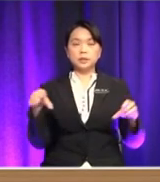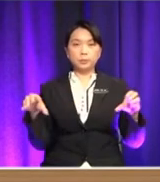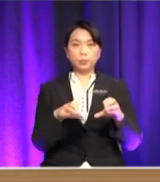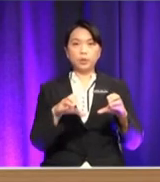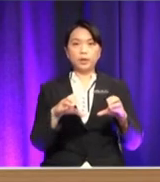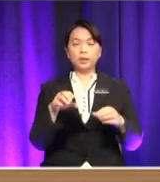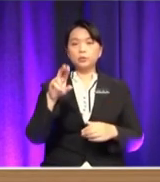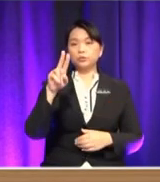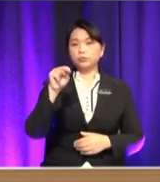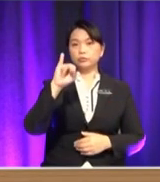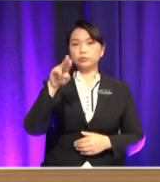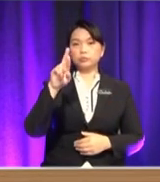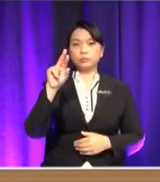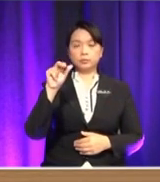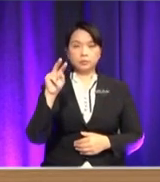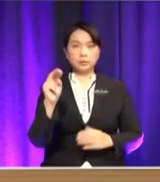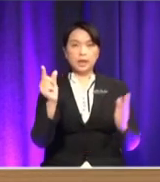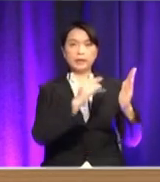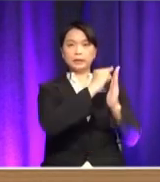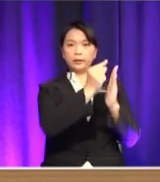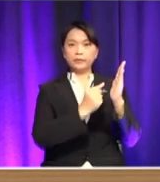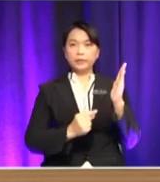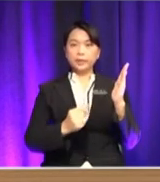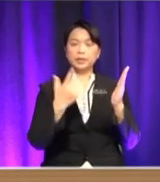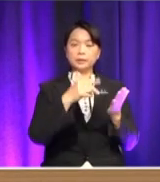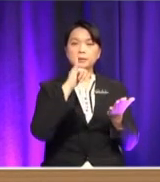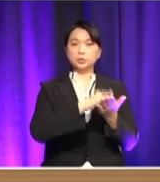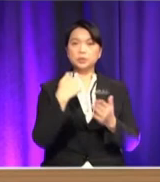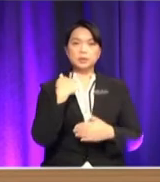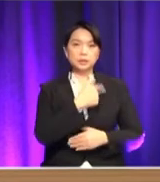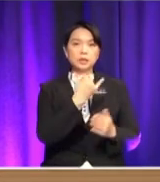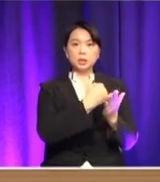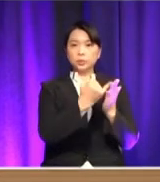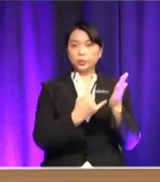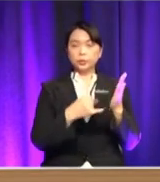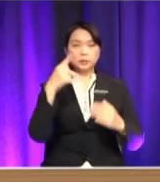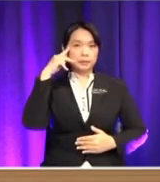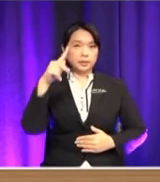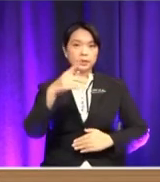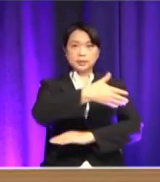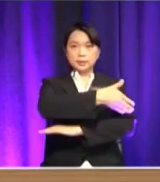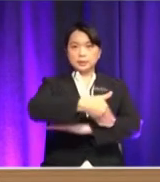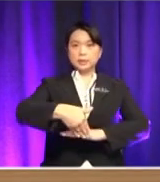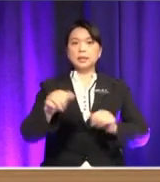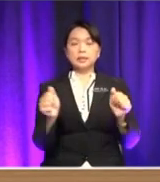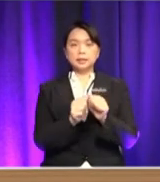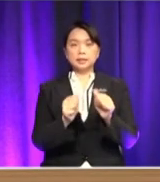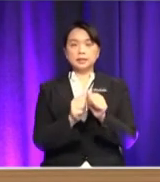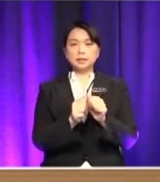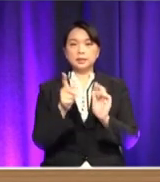otografi Oke dan kita lukiskan pandangan Sisi dengan